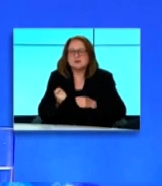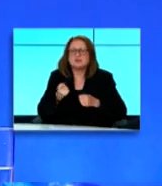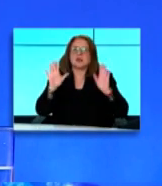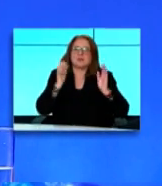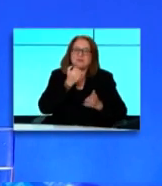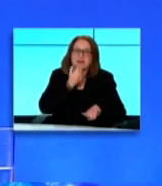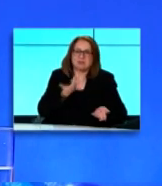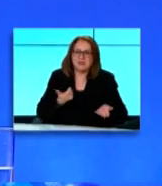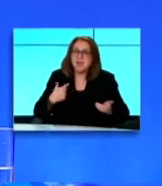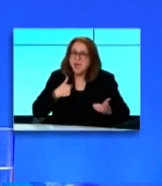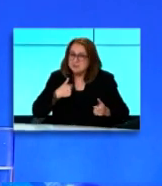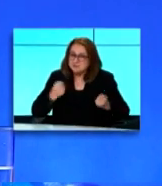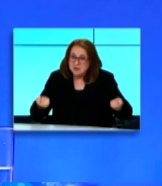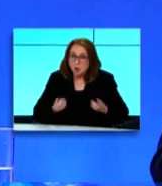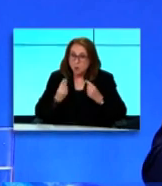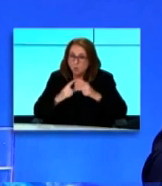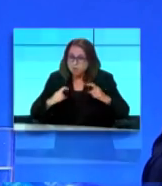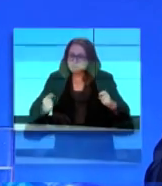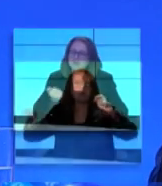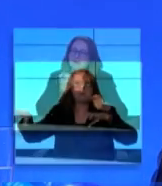περιπτώσεις αυτό δεν ήταν αρκετό.